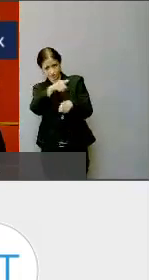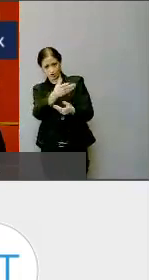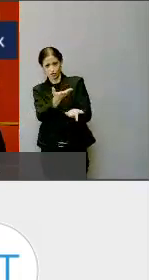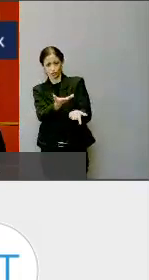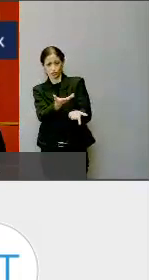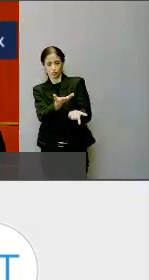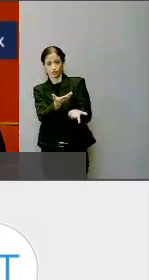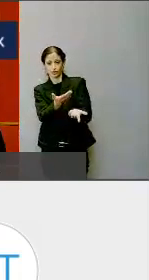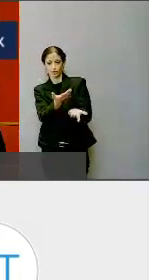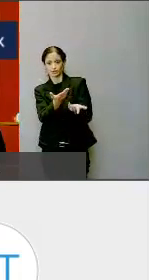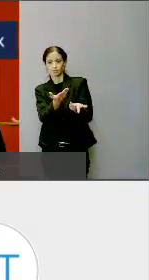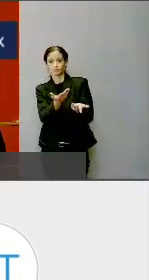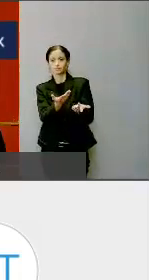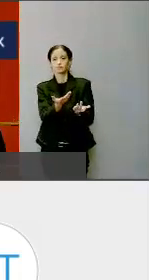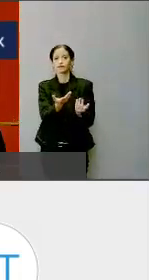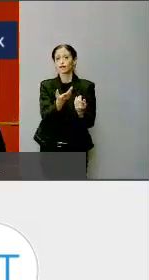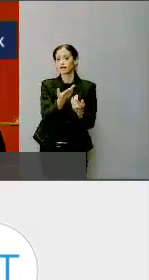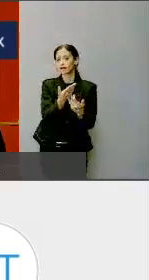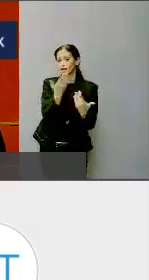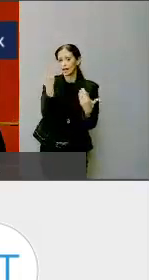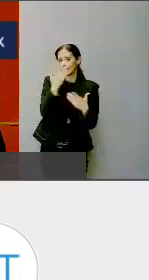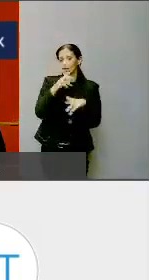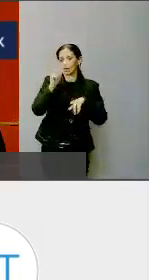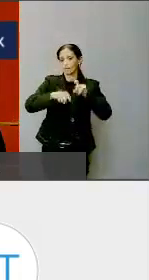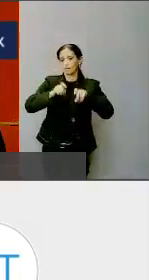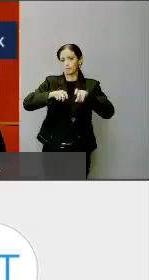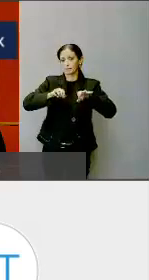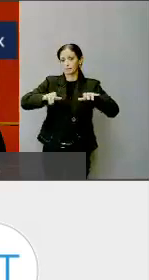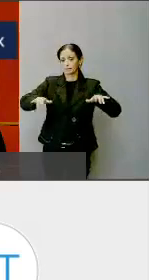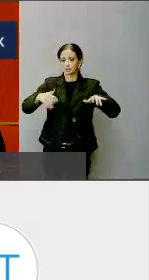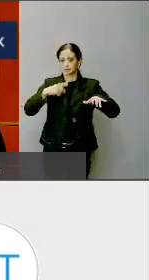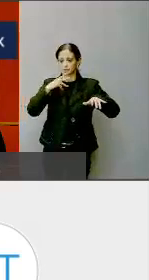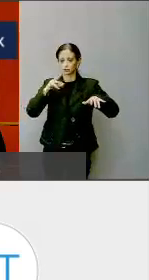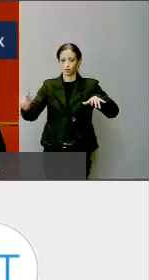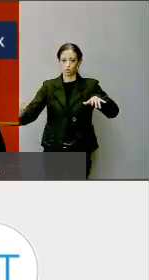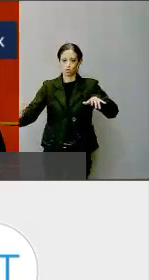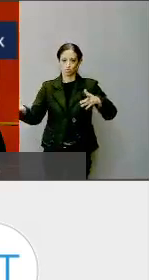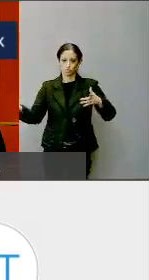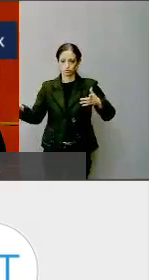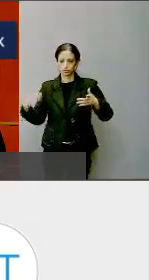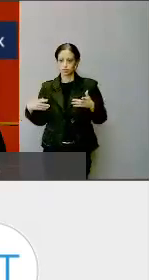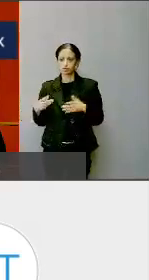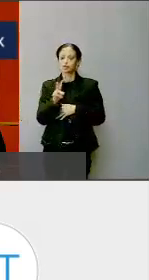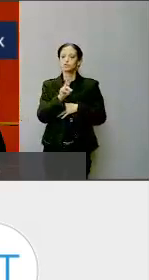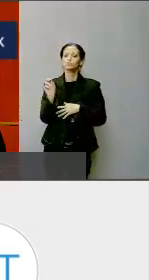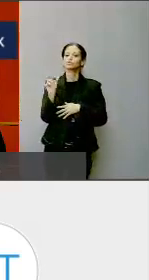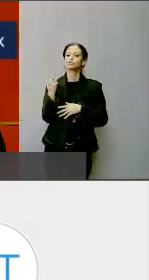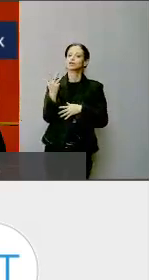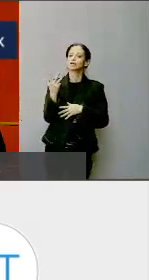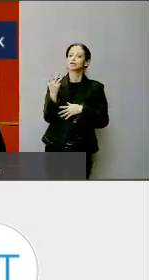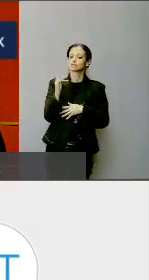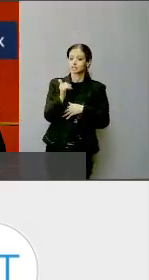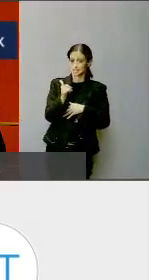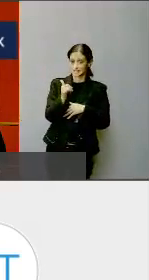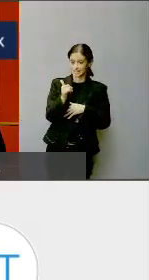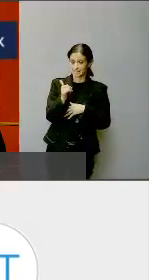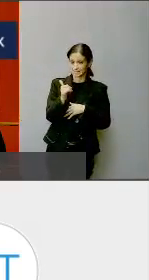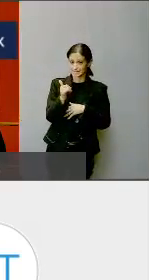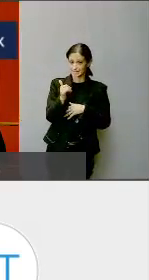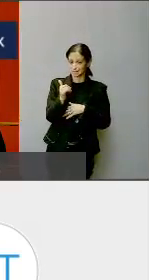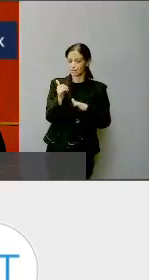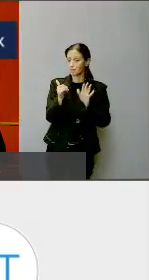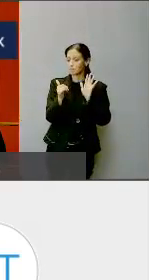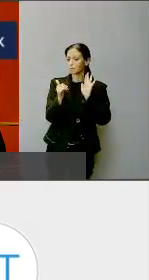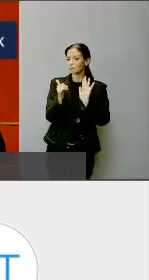errore mero errore di battitura il parere su 213 213 e sia tenendo